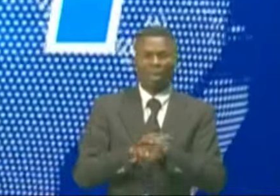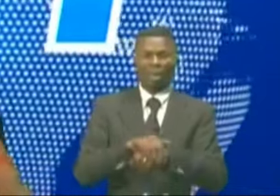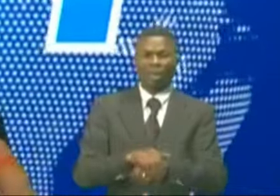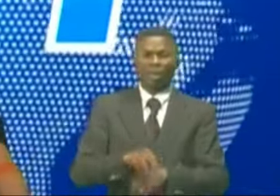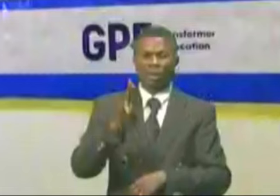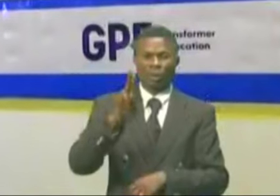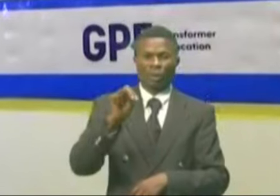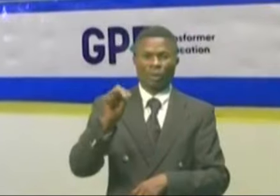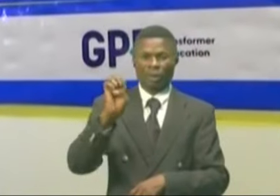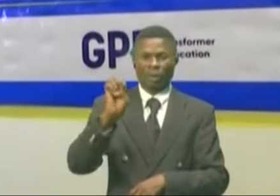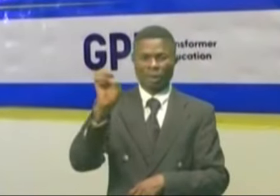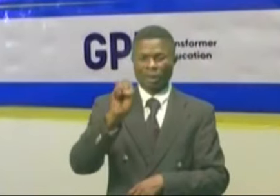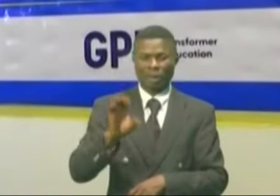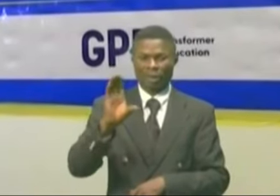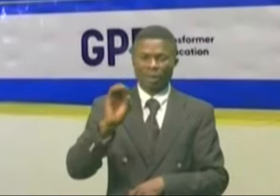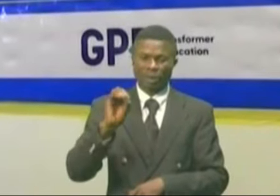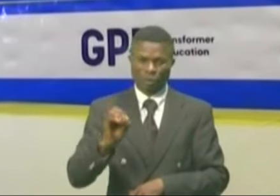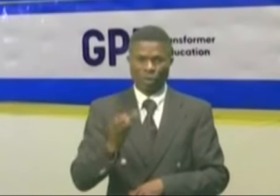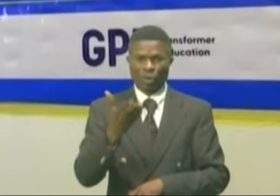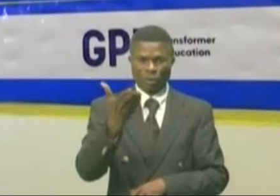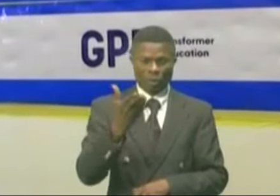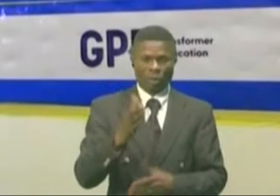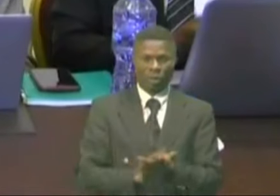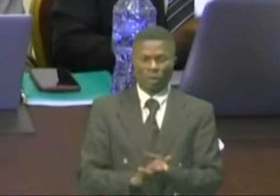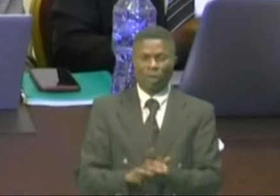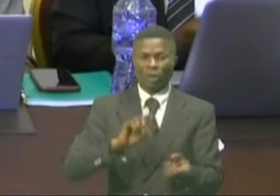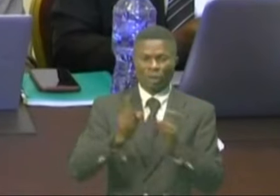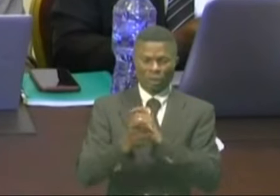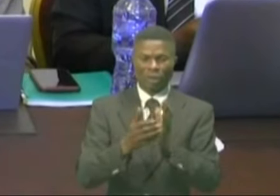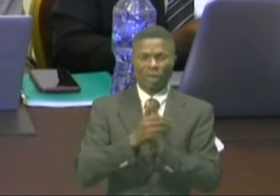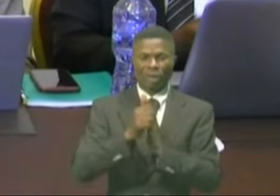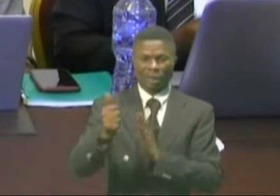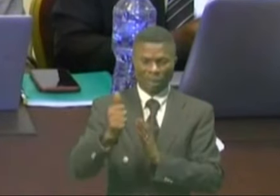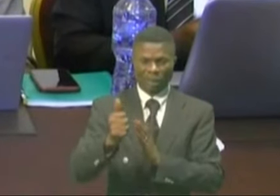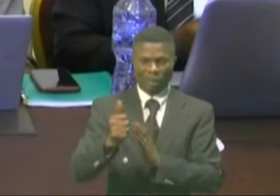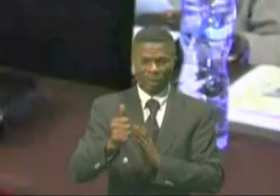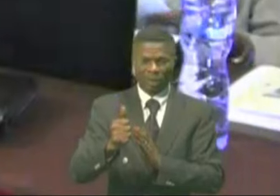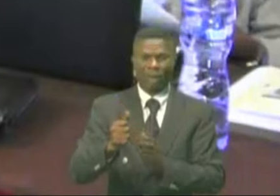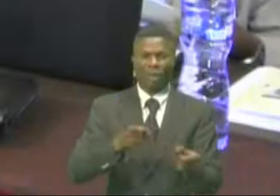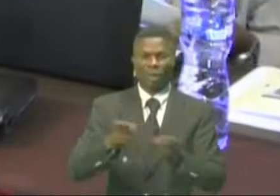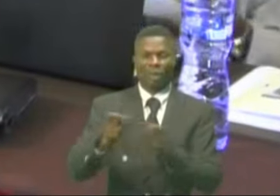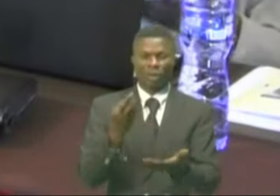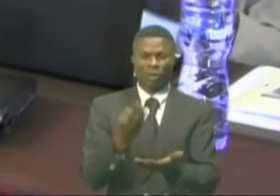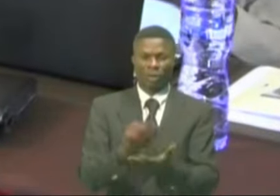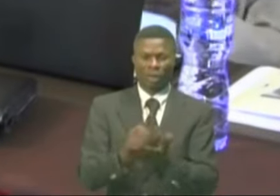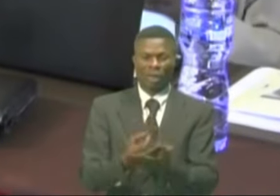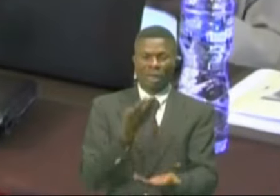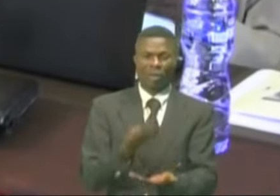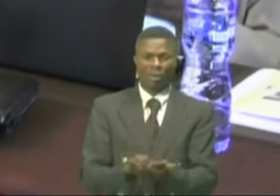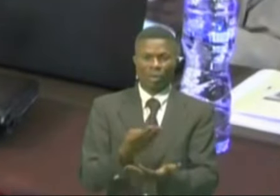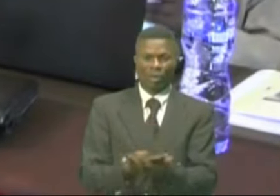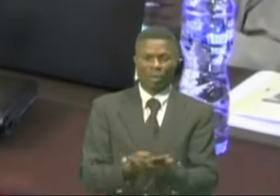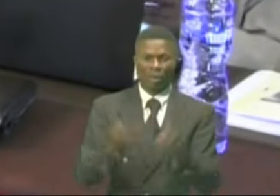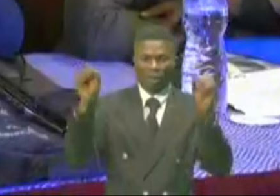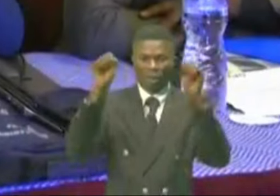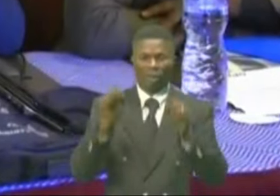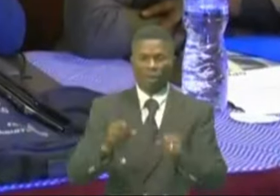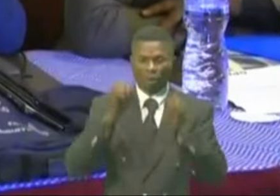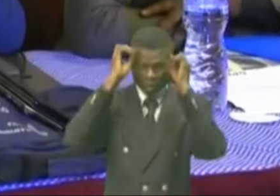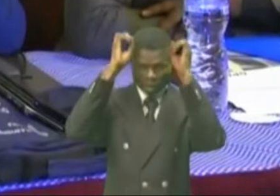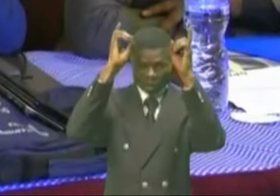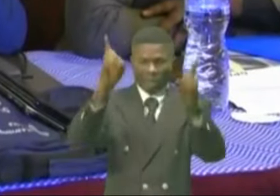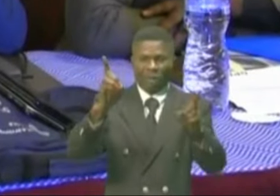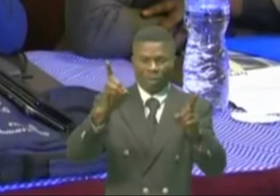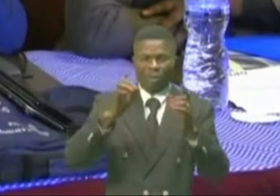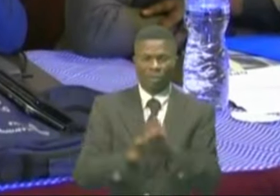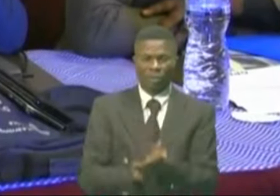l'UNESCO. La RDC vise une amélioration qualitative de la gestion financière et budgétaire de son système éducatif.